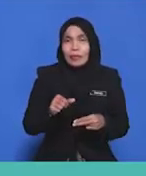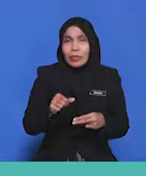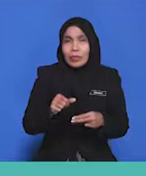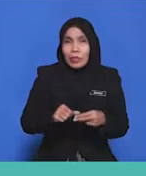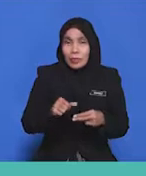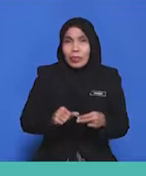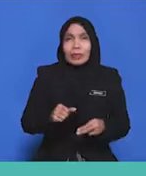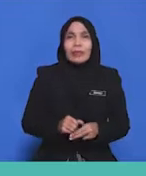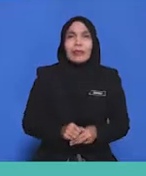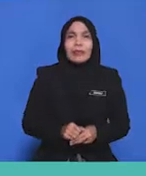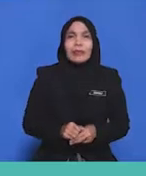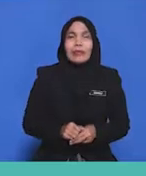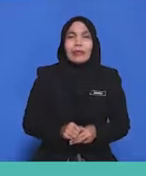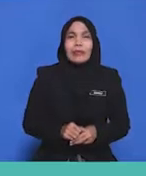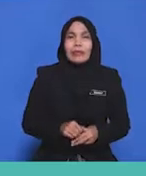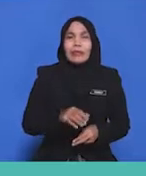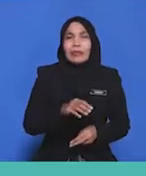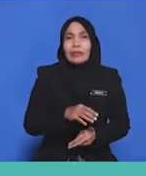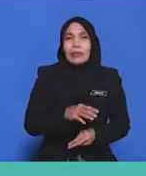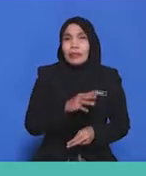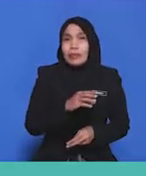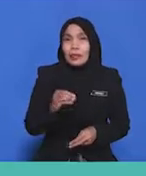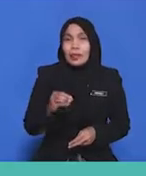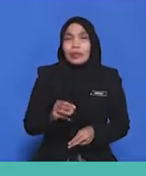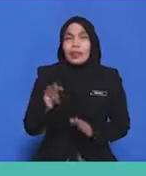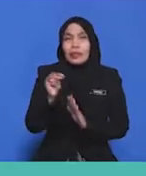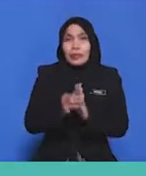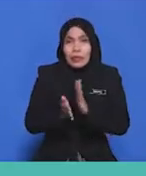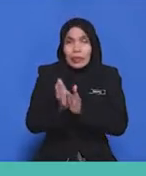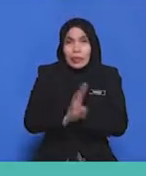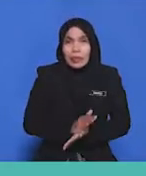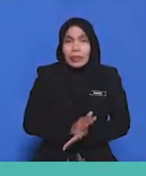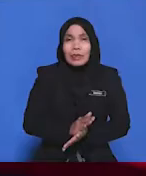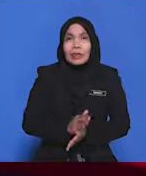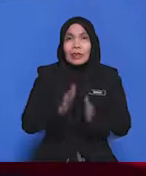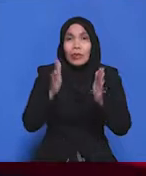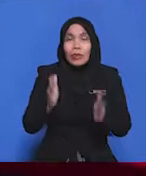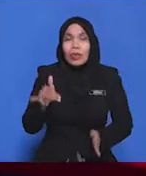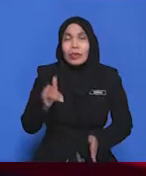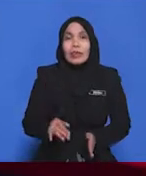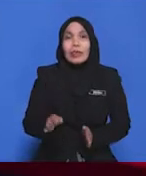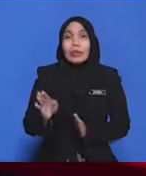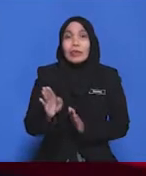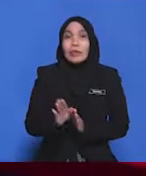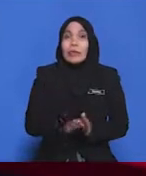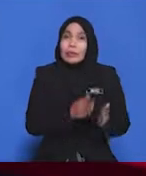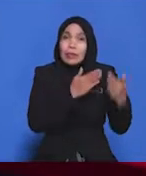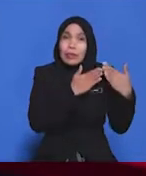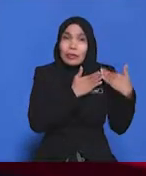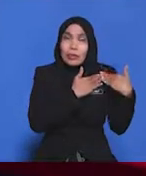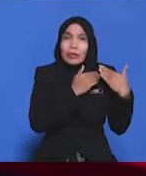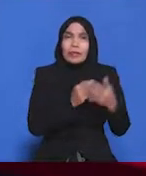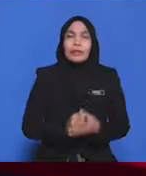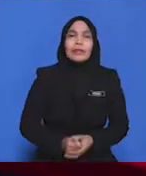mudah bergaul dan menjadi warga negara yang bertanggungjawab. Baiklah pelajar-pelajar,